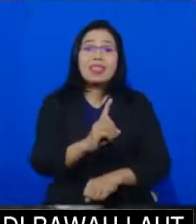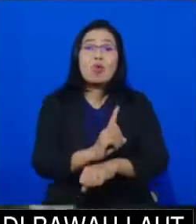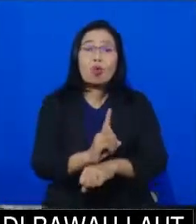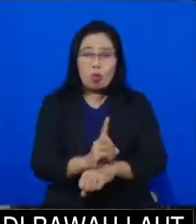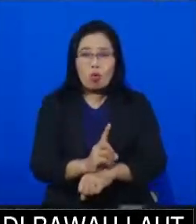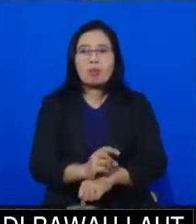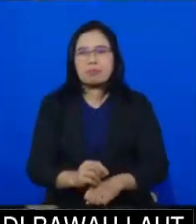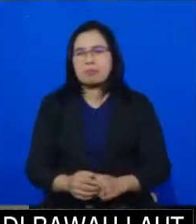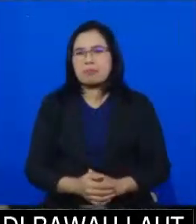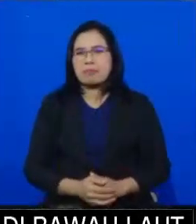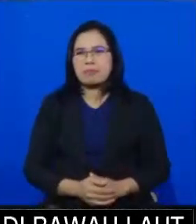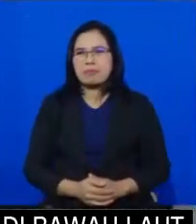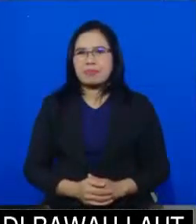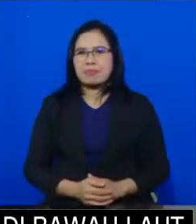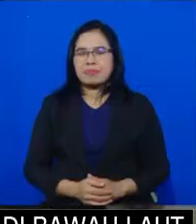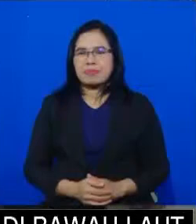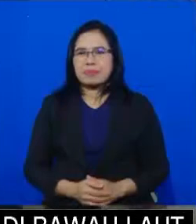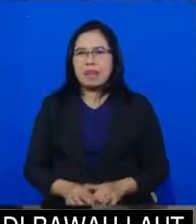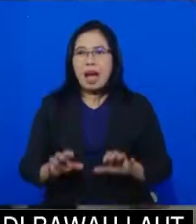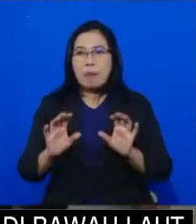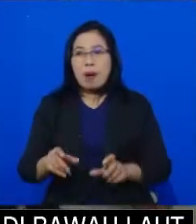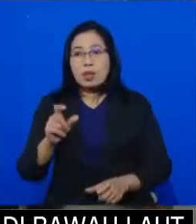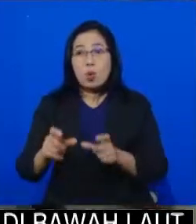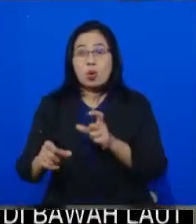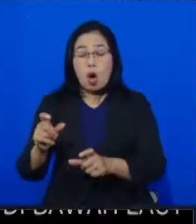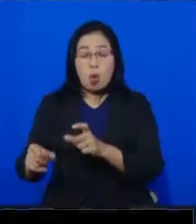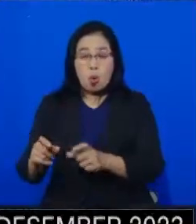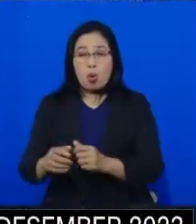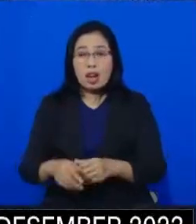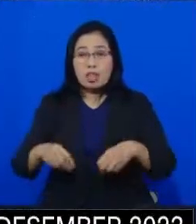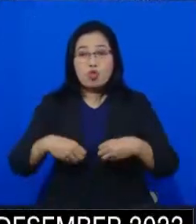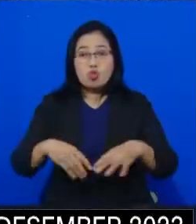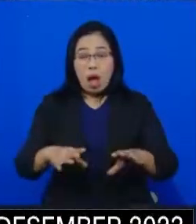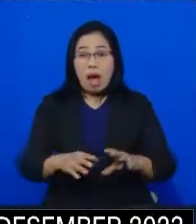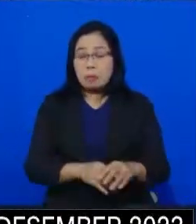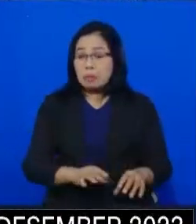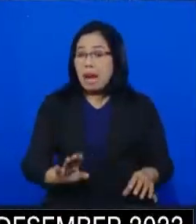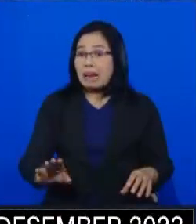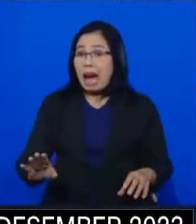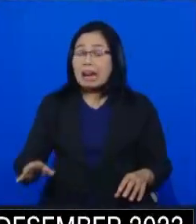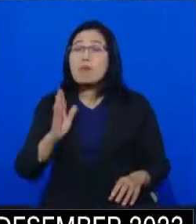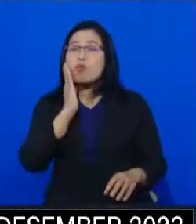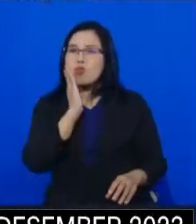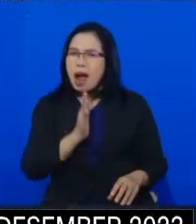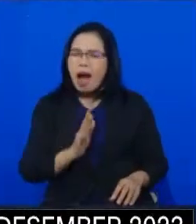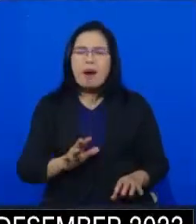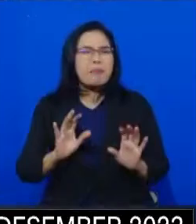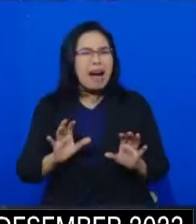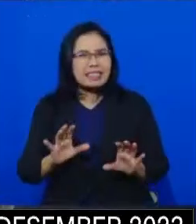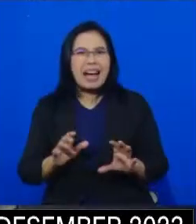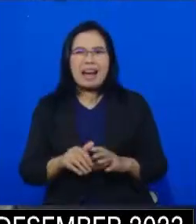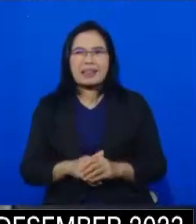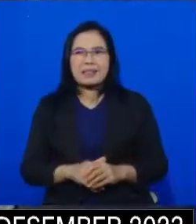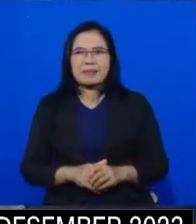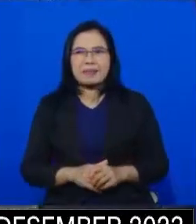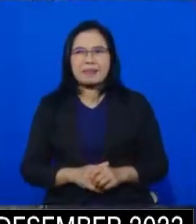Beberapa pengunjung Pasar Tanah Abang mengaku mengetahui fitur jualan secara live dari anak ataupun kerabat milenial, namun tetap memilih membeli